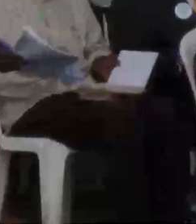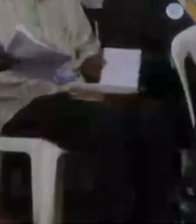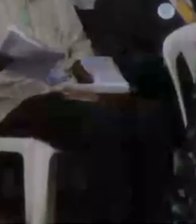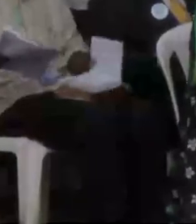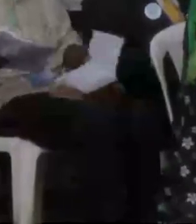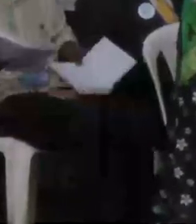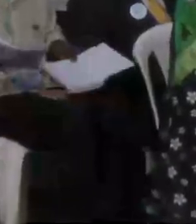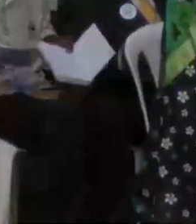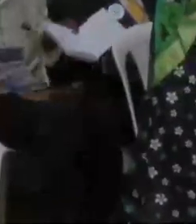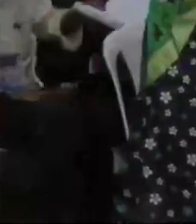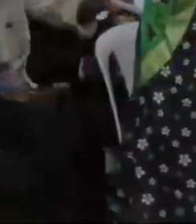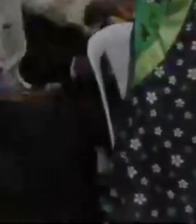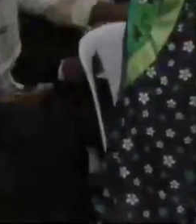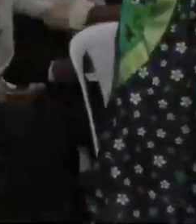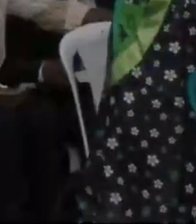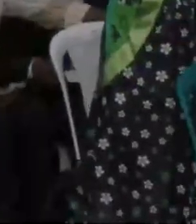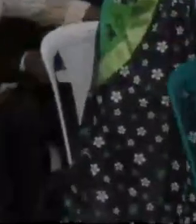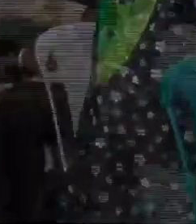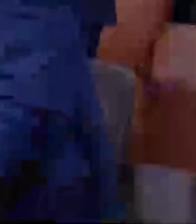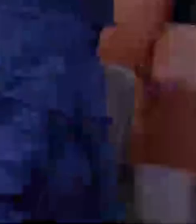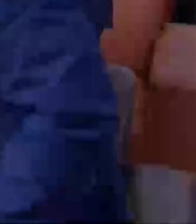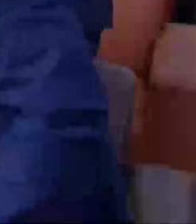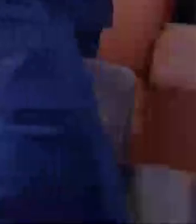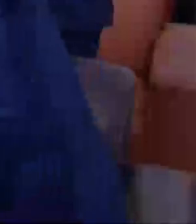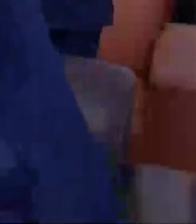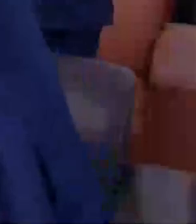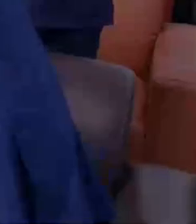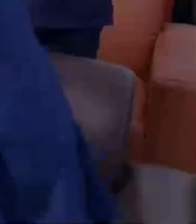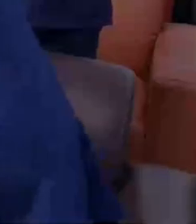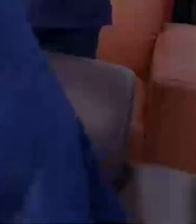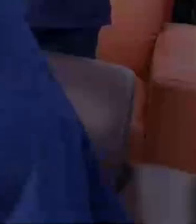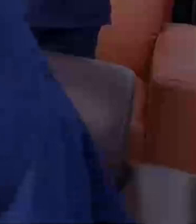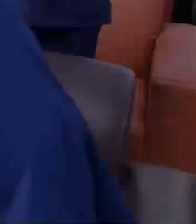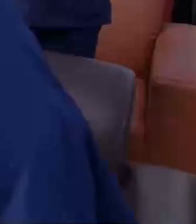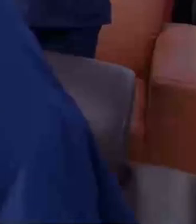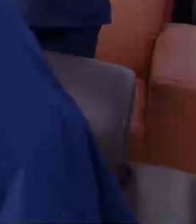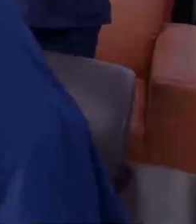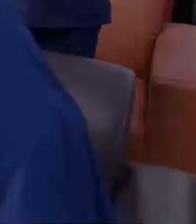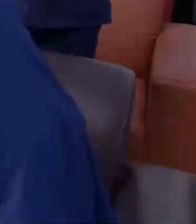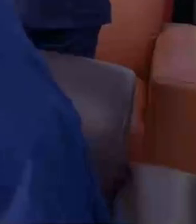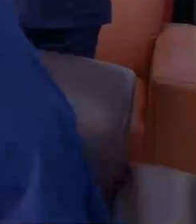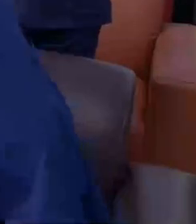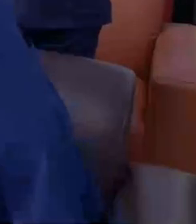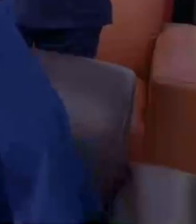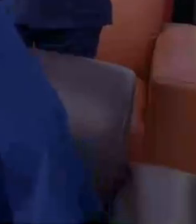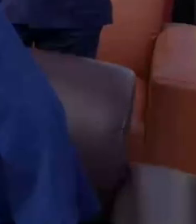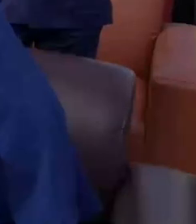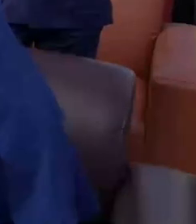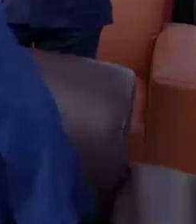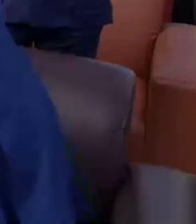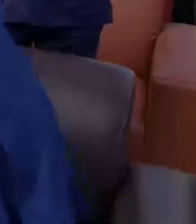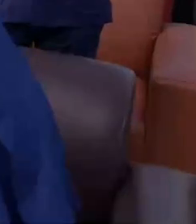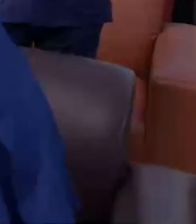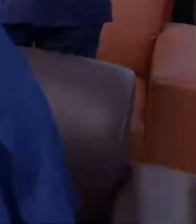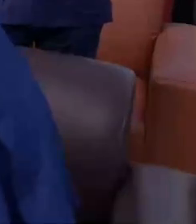says you can do. Tu peux faire ce qu'il dit que tu peux faire. You will excel where he says you will excel. Tu vas exceller là où il a